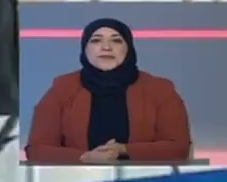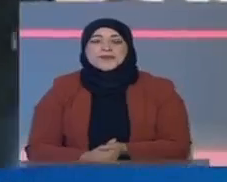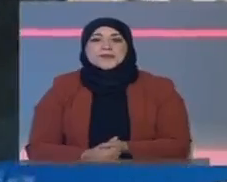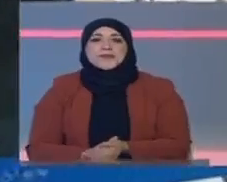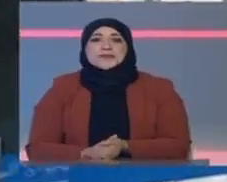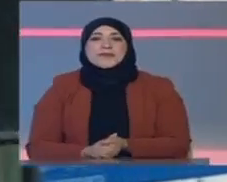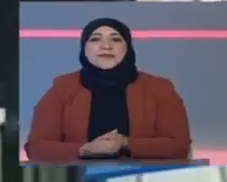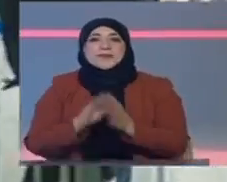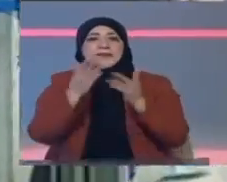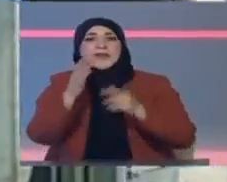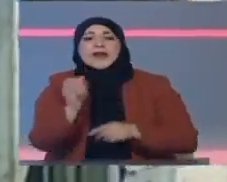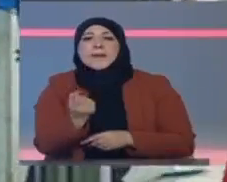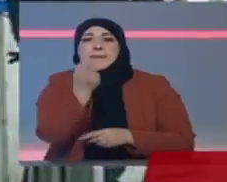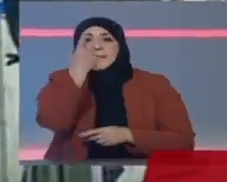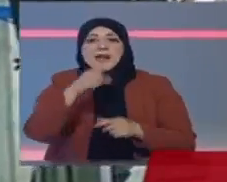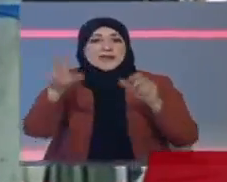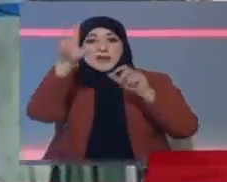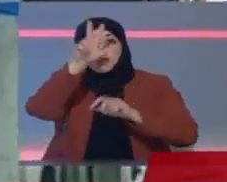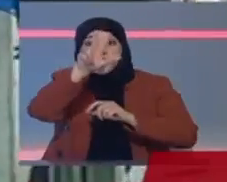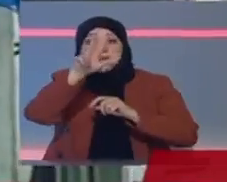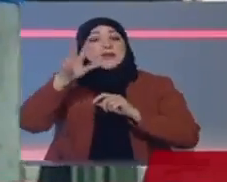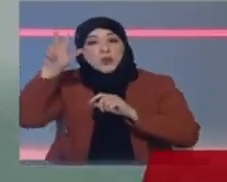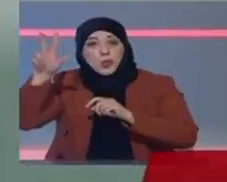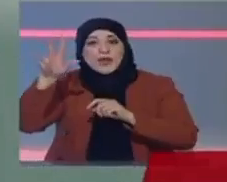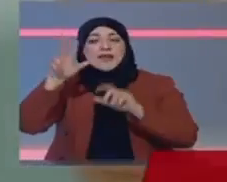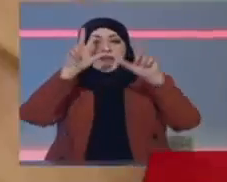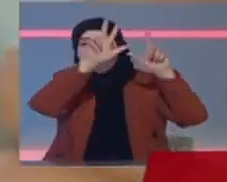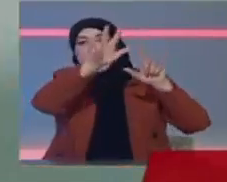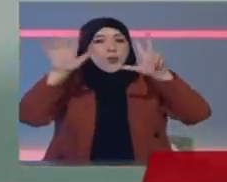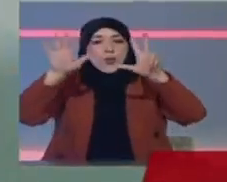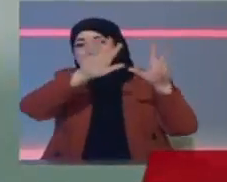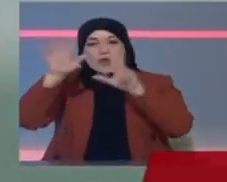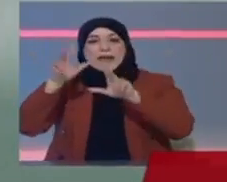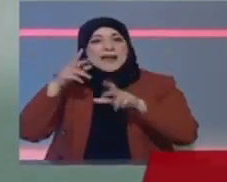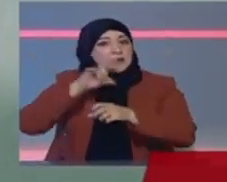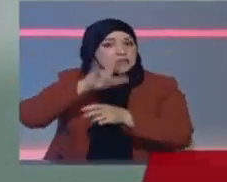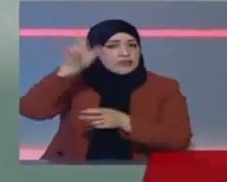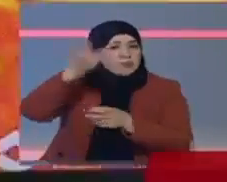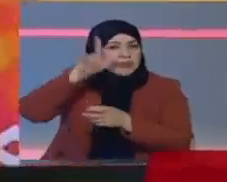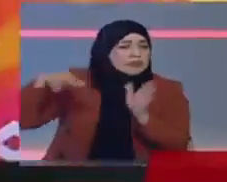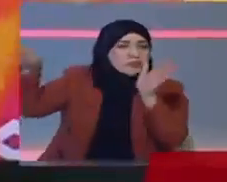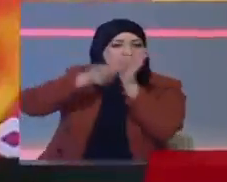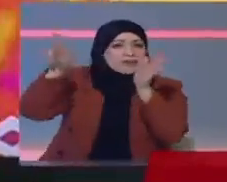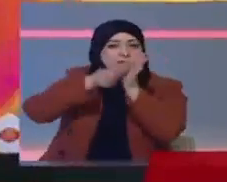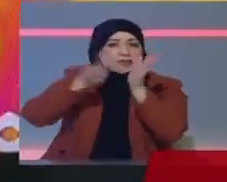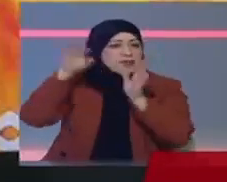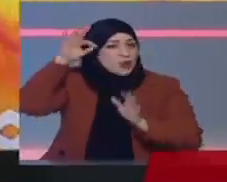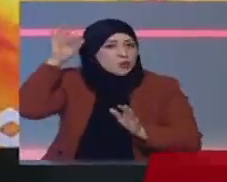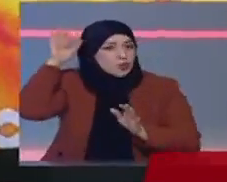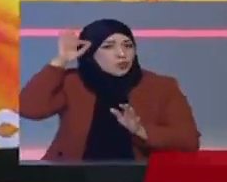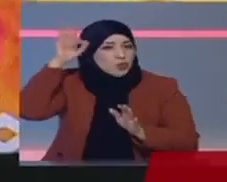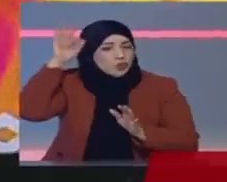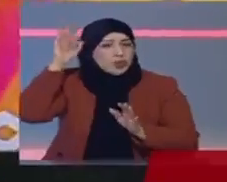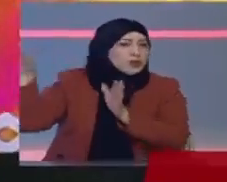عبر مائه وثمان وثلاثين رحله جويه تم اجلاء حوالي سبعه الاف وخمسمائه تونسي غير